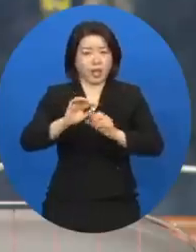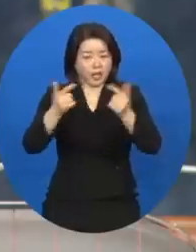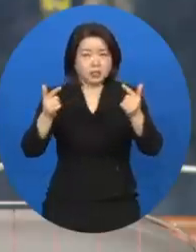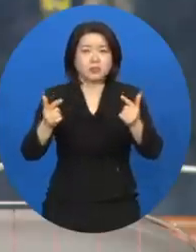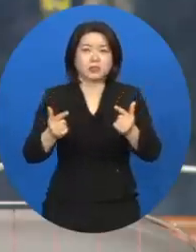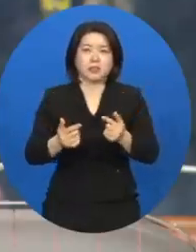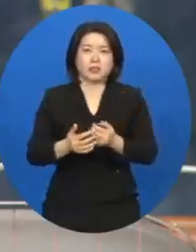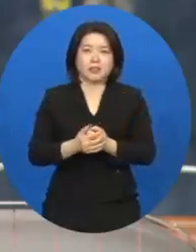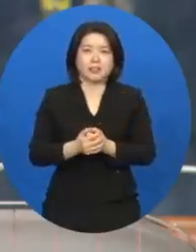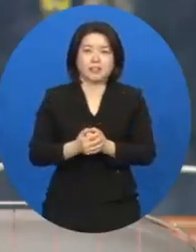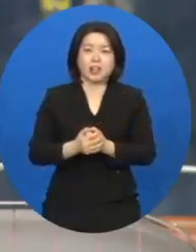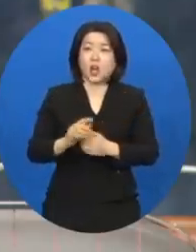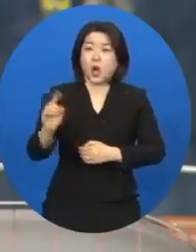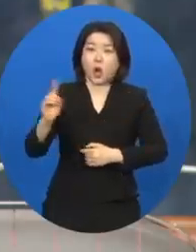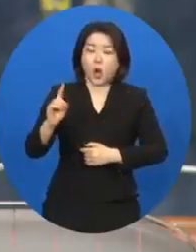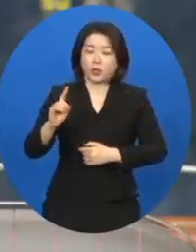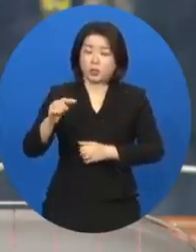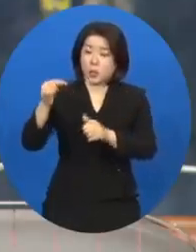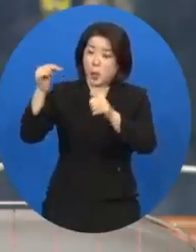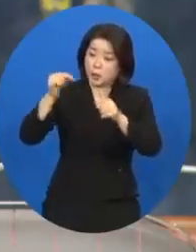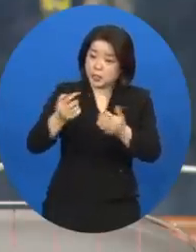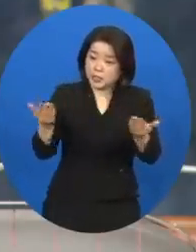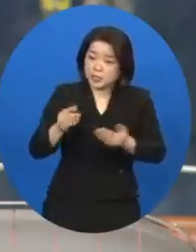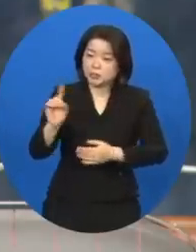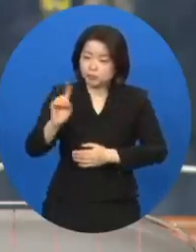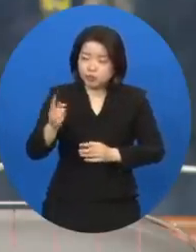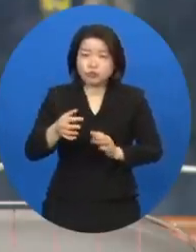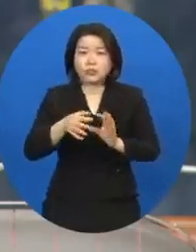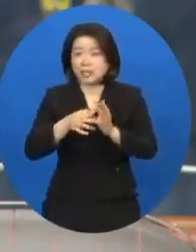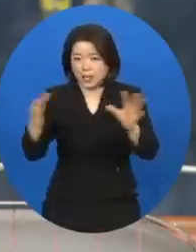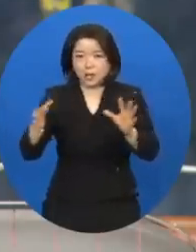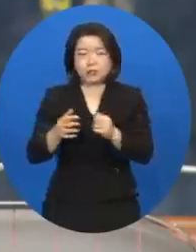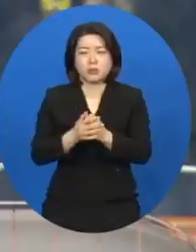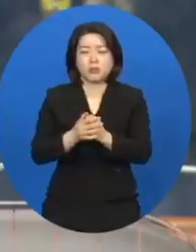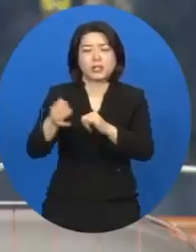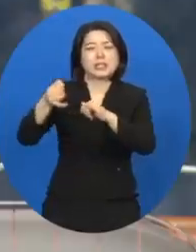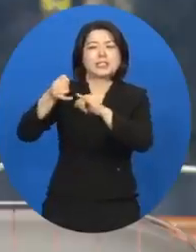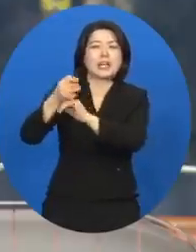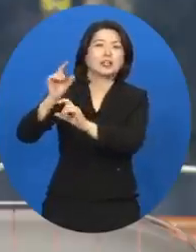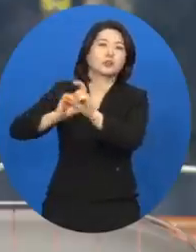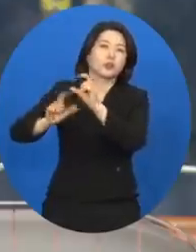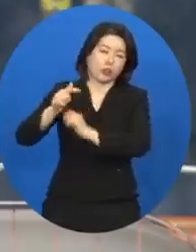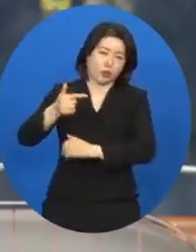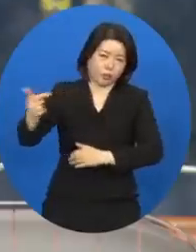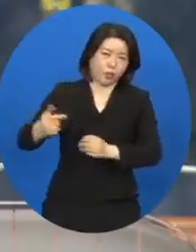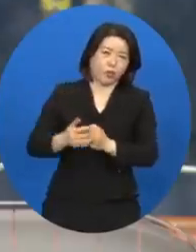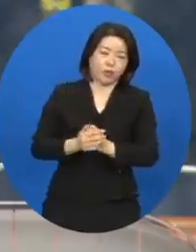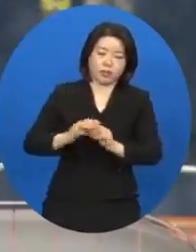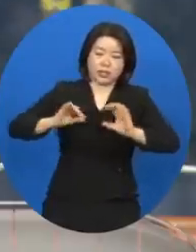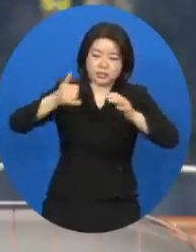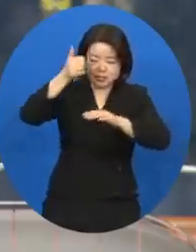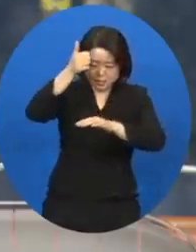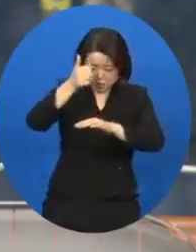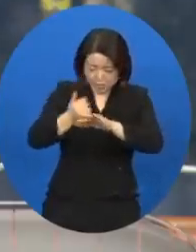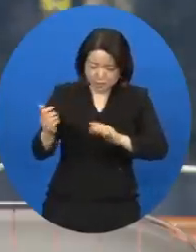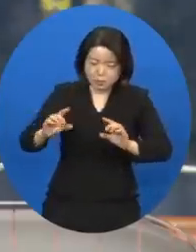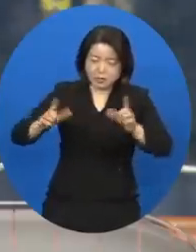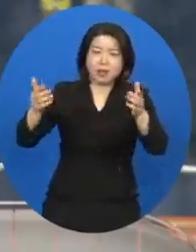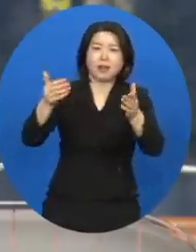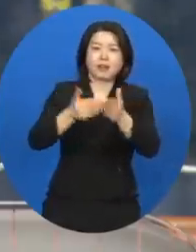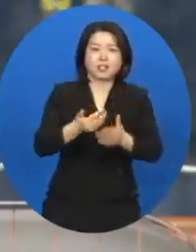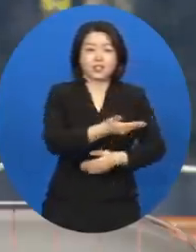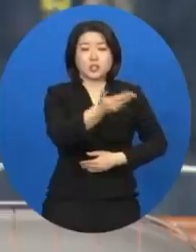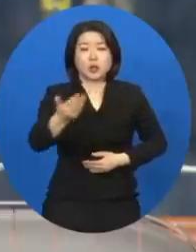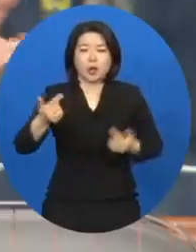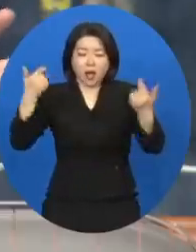않습니다. 어떤 사명을 주시든지 약속이 더 커요. 세상 끝날까지 너희와 항상